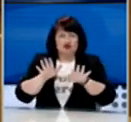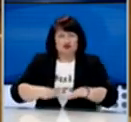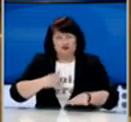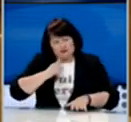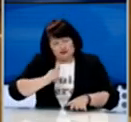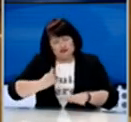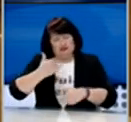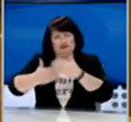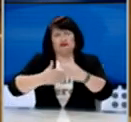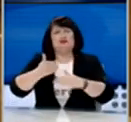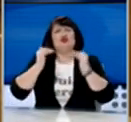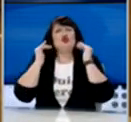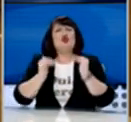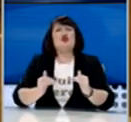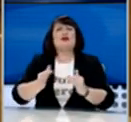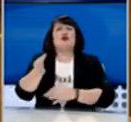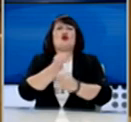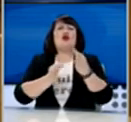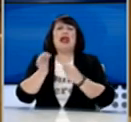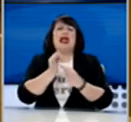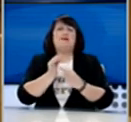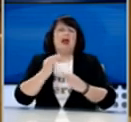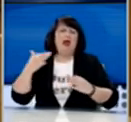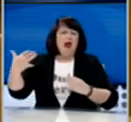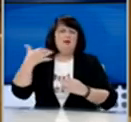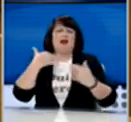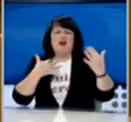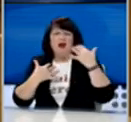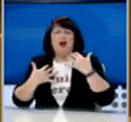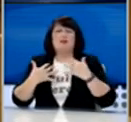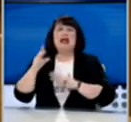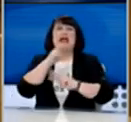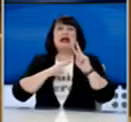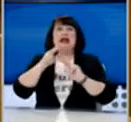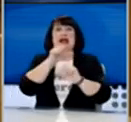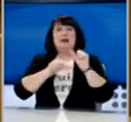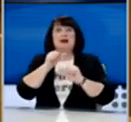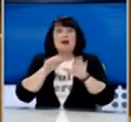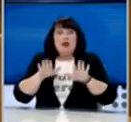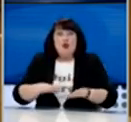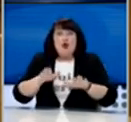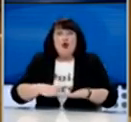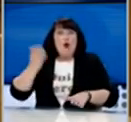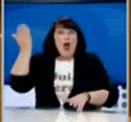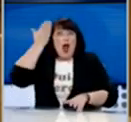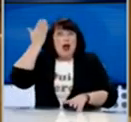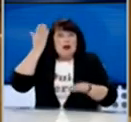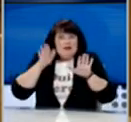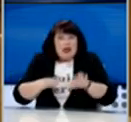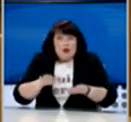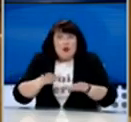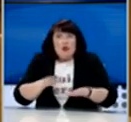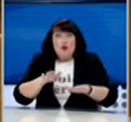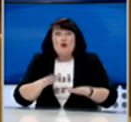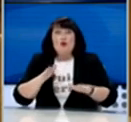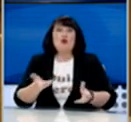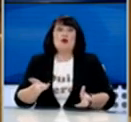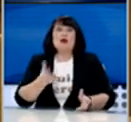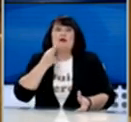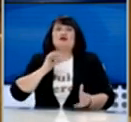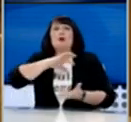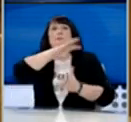μείνει το ίδιο ακούμε και με τις υπόλοιπες απειλές η κλιματική αλλαγή είναι εδώ η ακρίβεια είναι εδώ γ αυτό άλλωστε